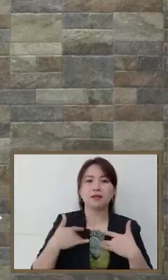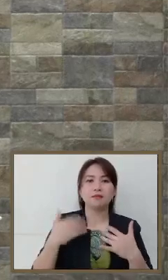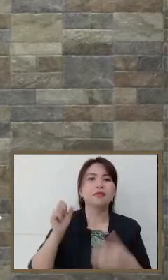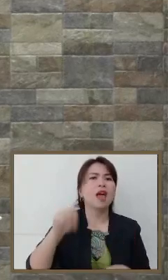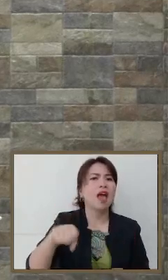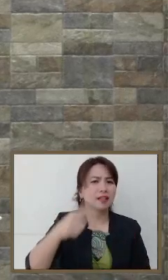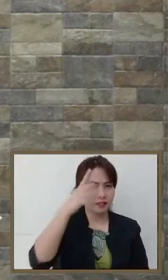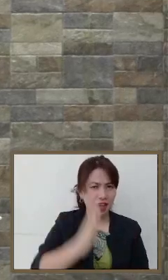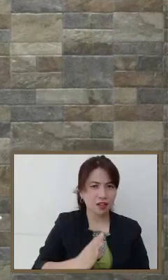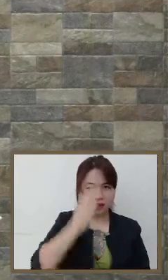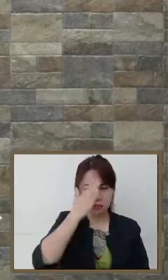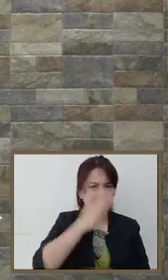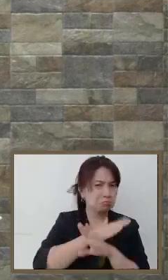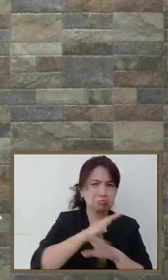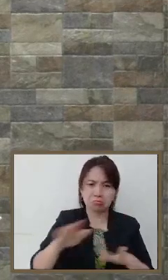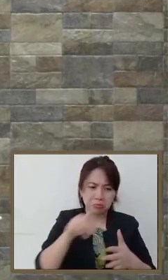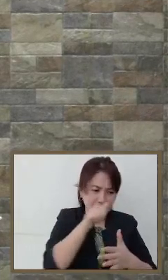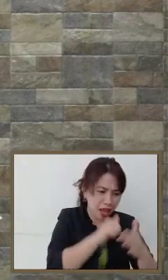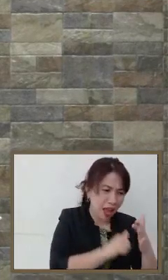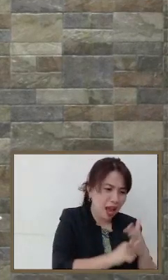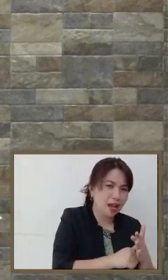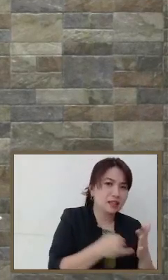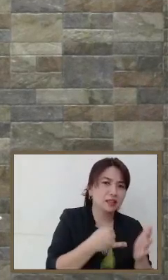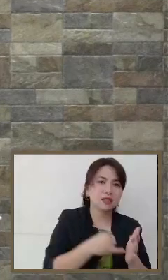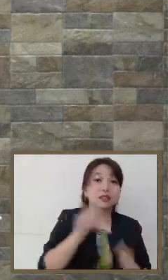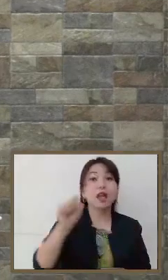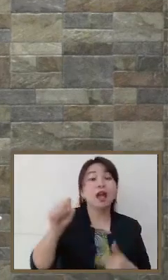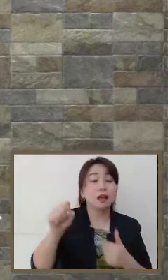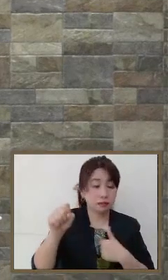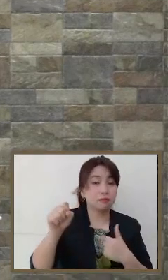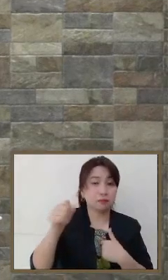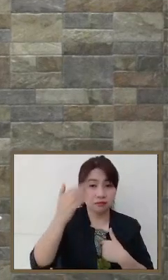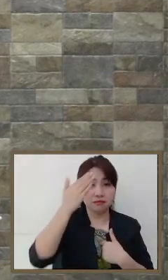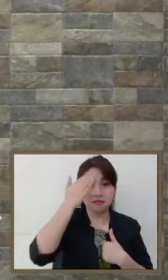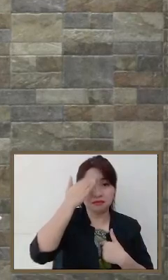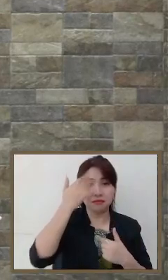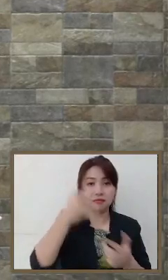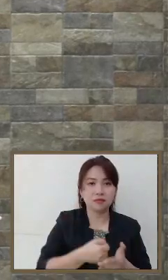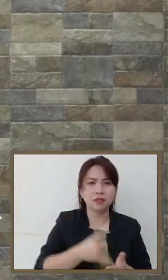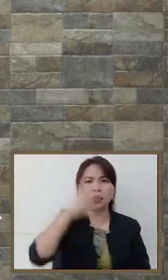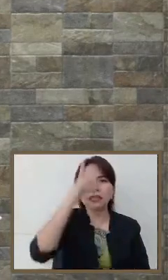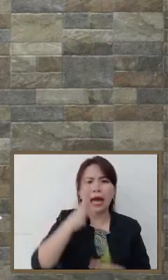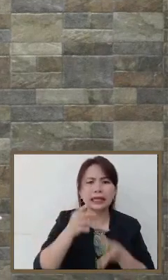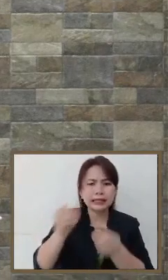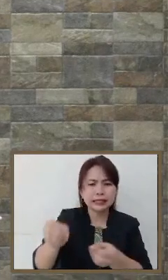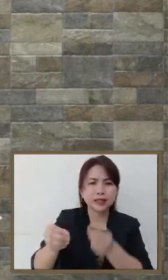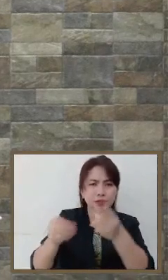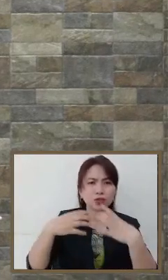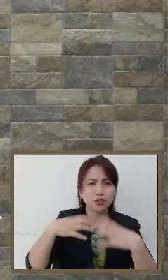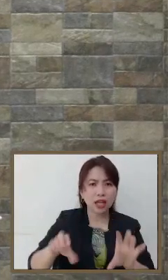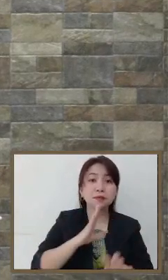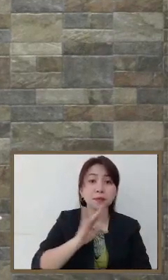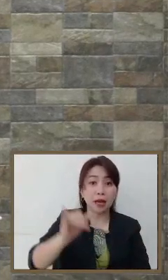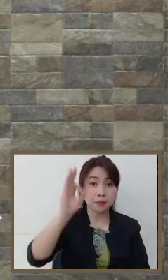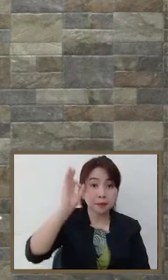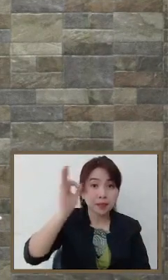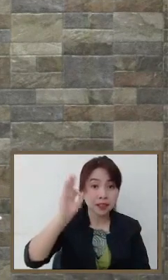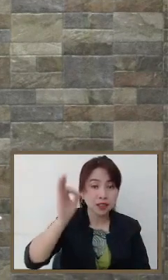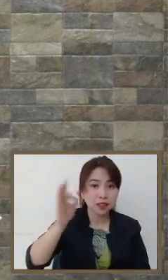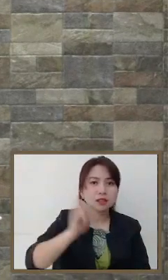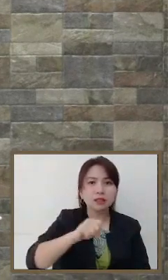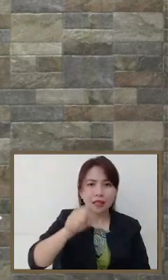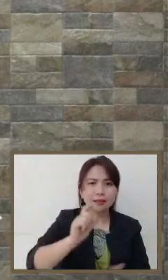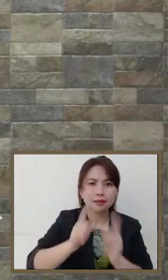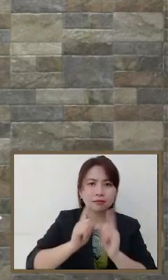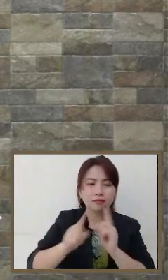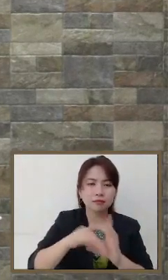itatago Alam ko yan binibig ka pa ng chance sa pamamagitan ng preaching kin